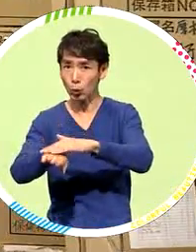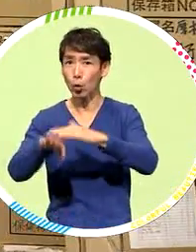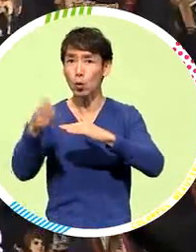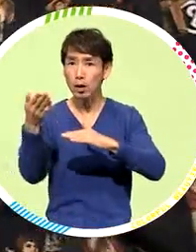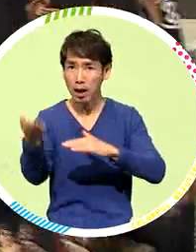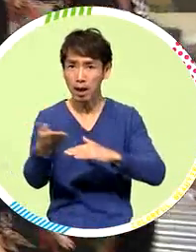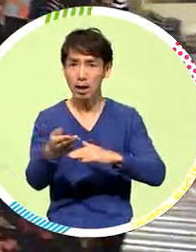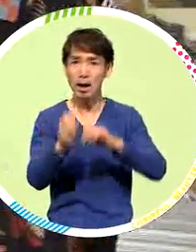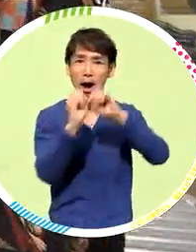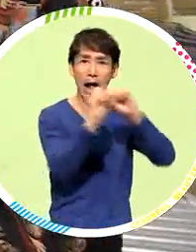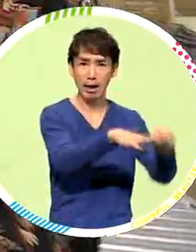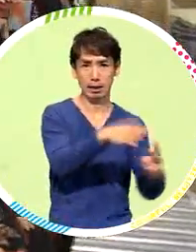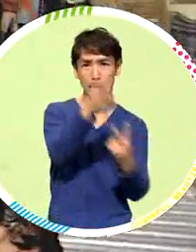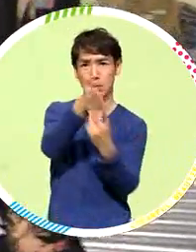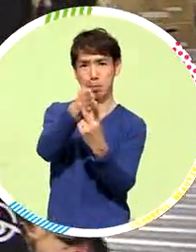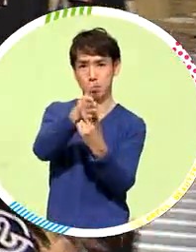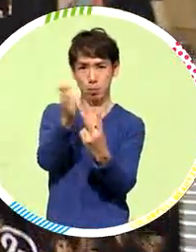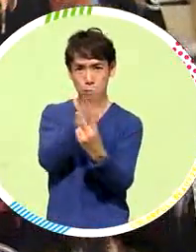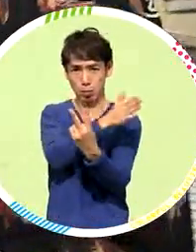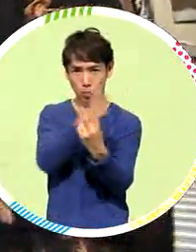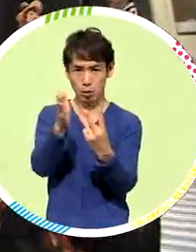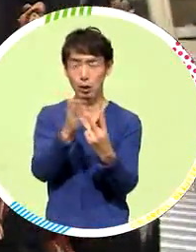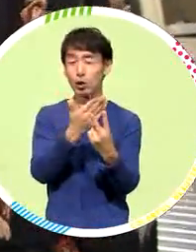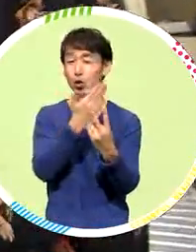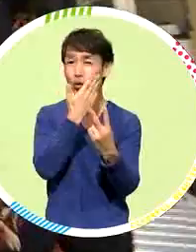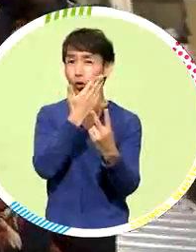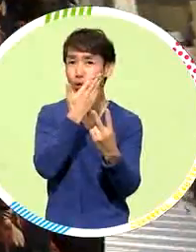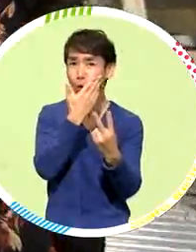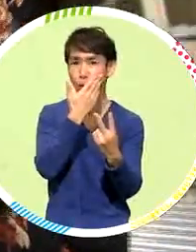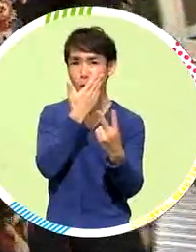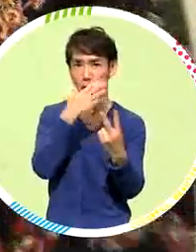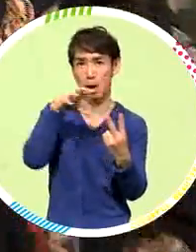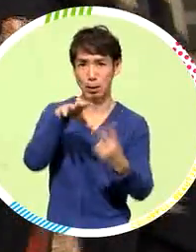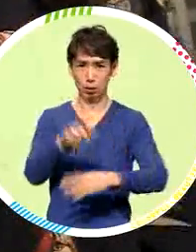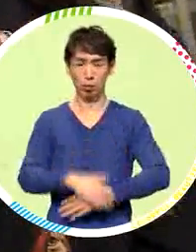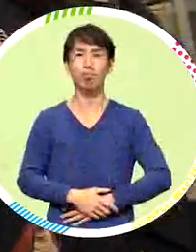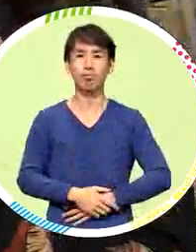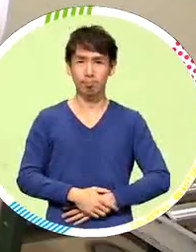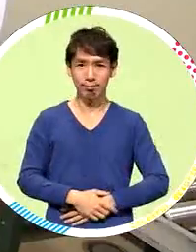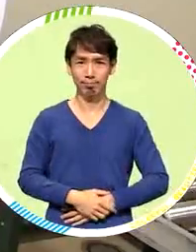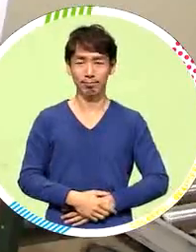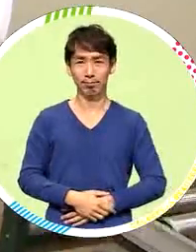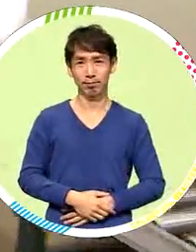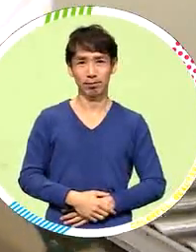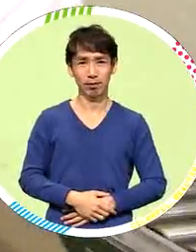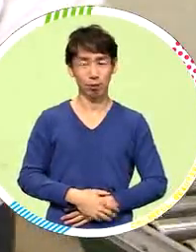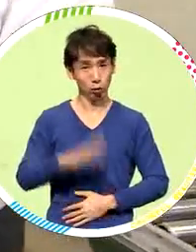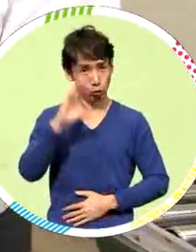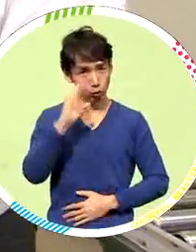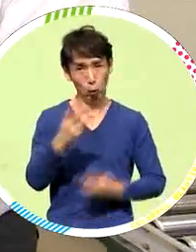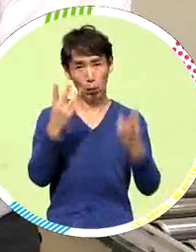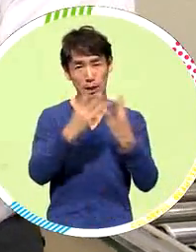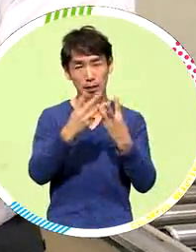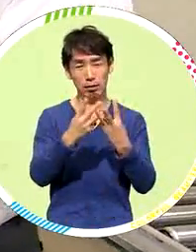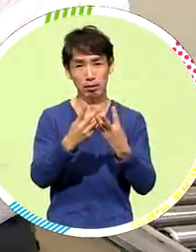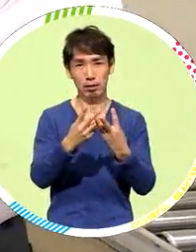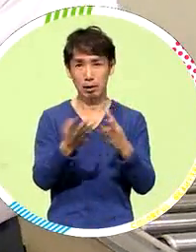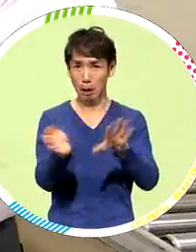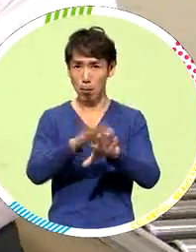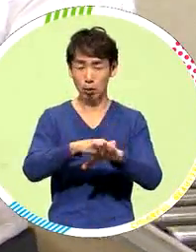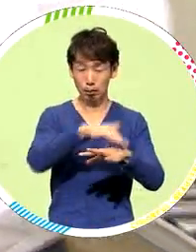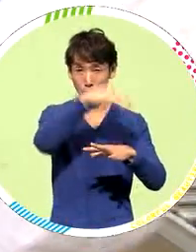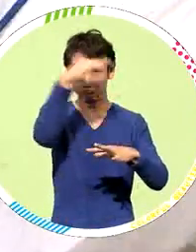行われている重要な現場なんですよねぇーすごい数のダンボールありますよ